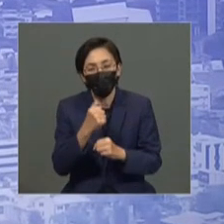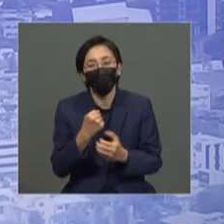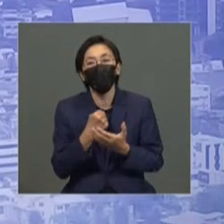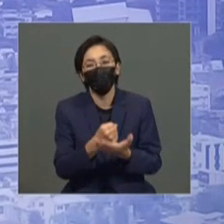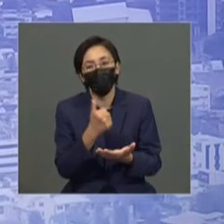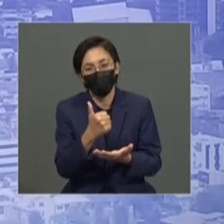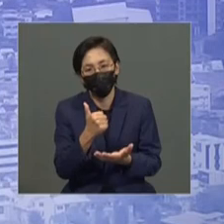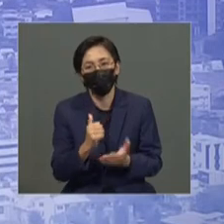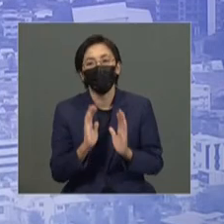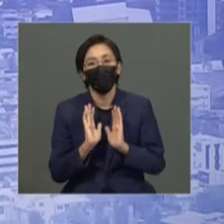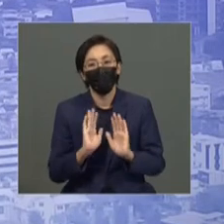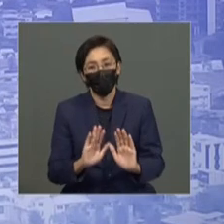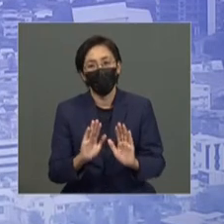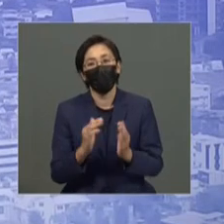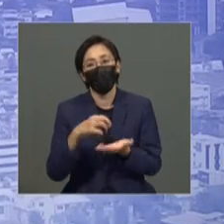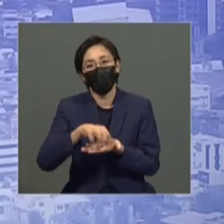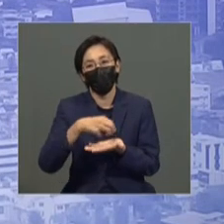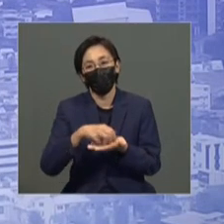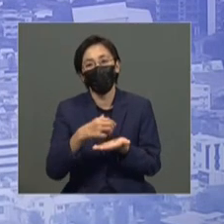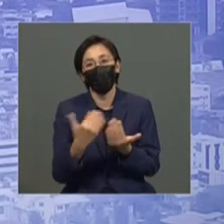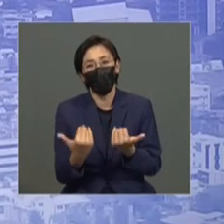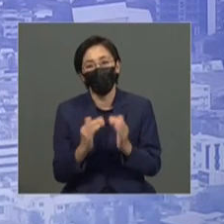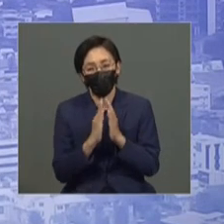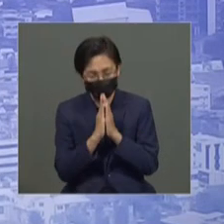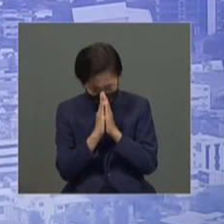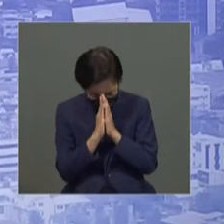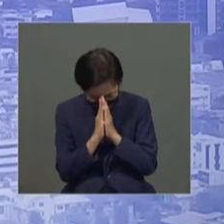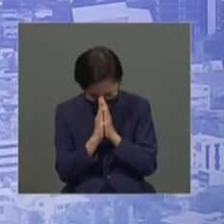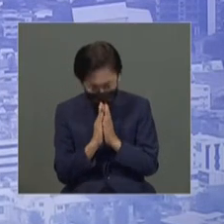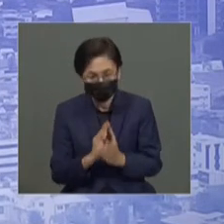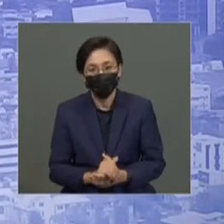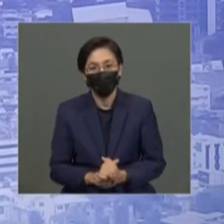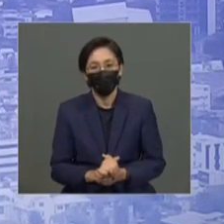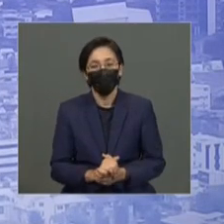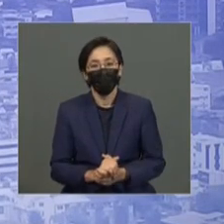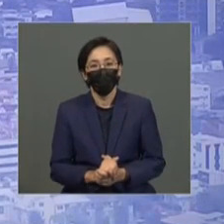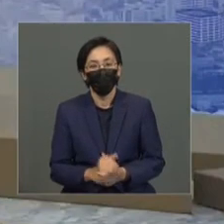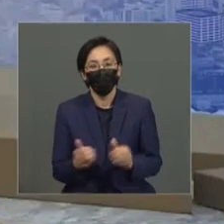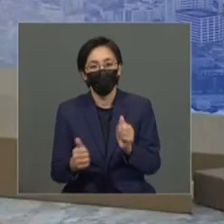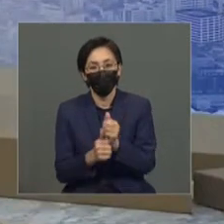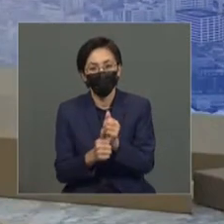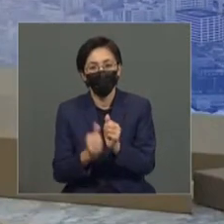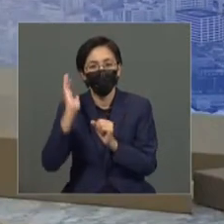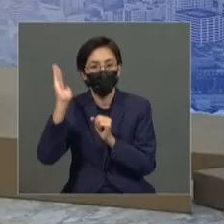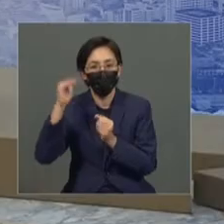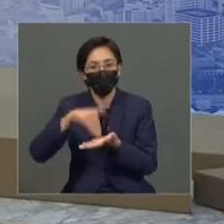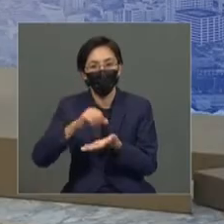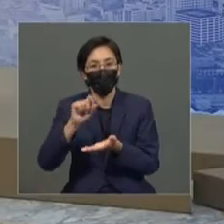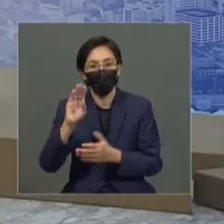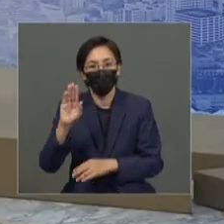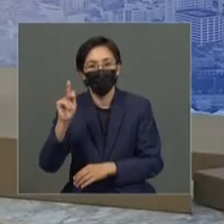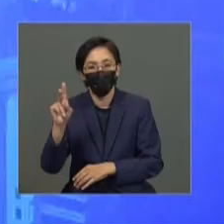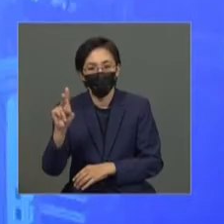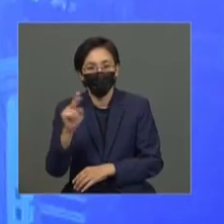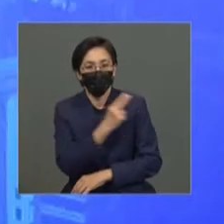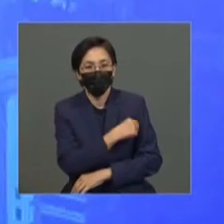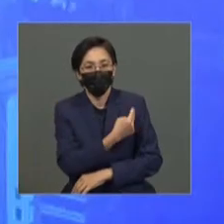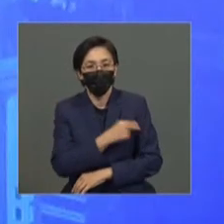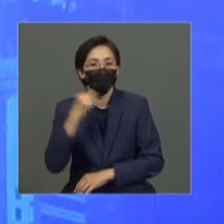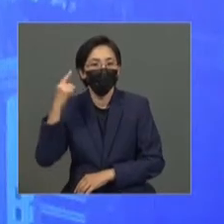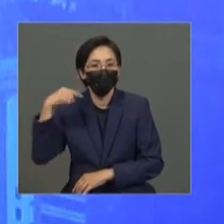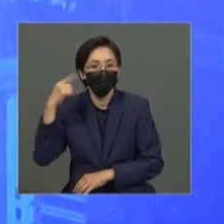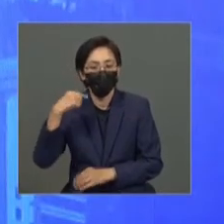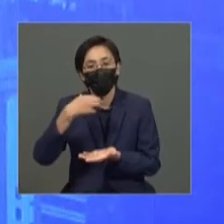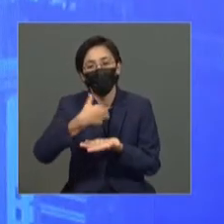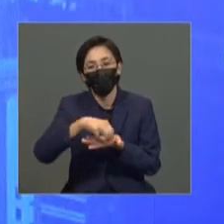รับวันนี้คงฝากไว้เท่านี้ค่ะขอบพระคุณค่ะ ครับขอบคุณนะครับผู้ช่วยโฆษกสบค.นะครับแพทย์หญิงอภิสมัยศรีรังสรรค์นะ